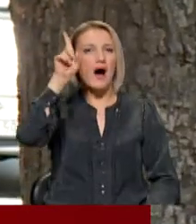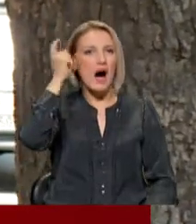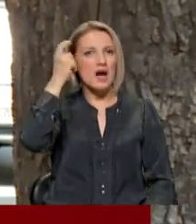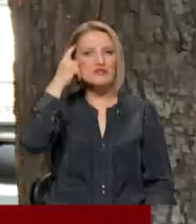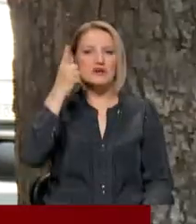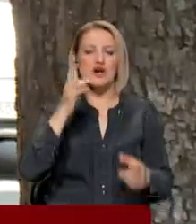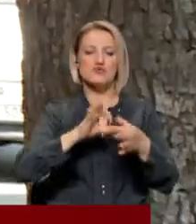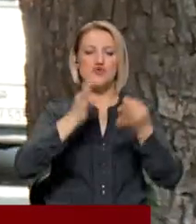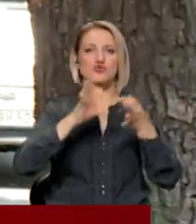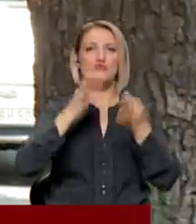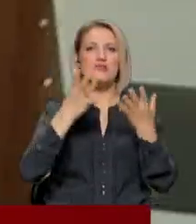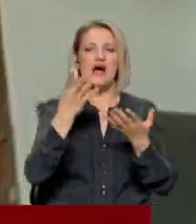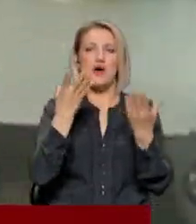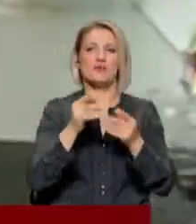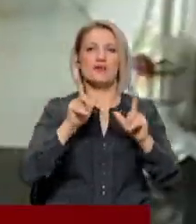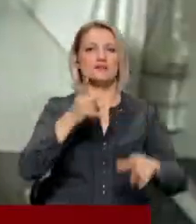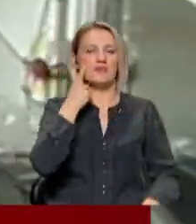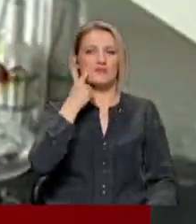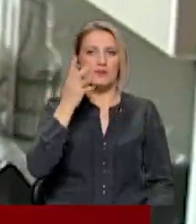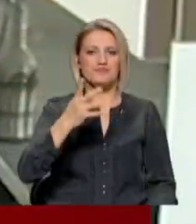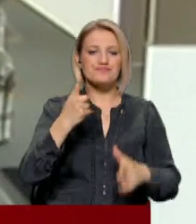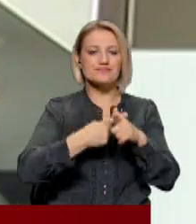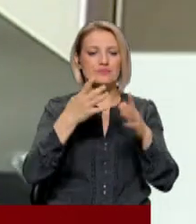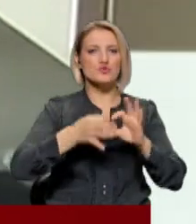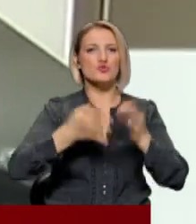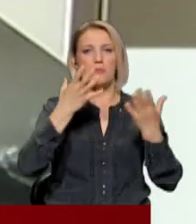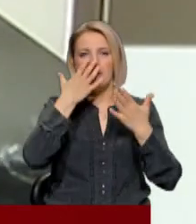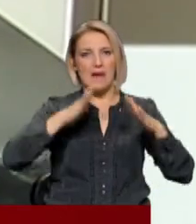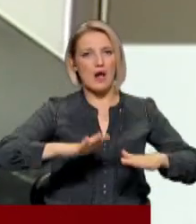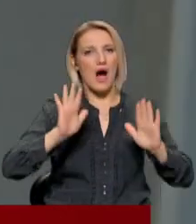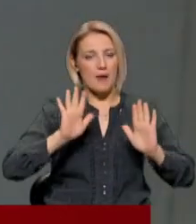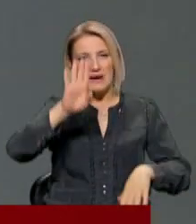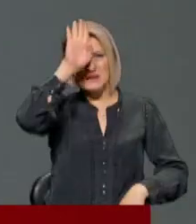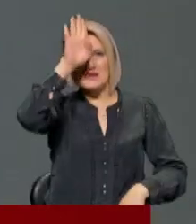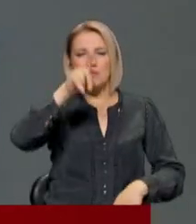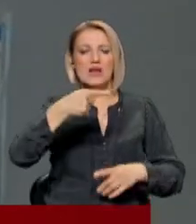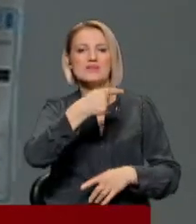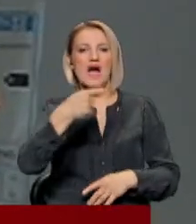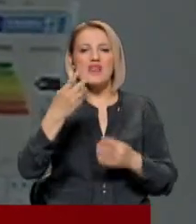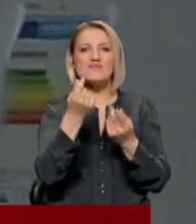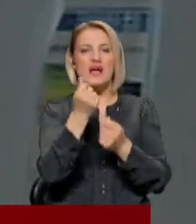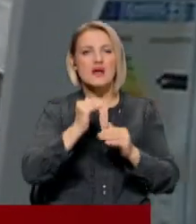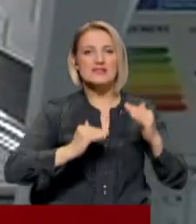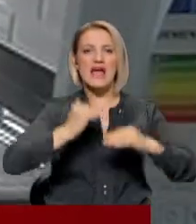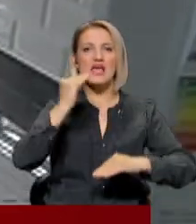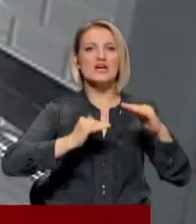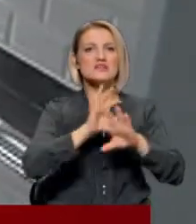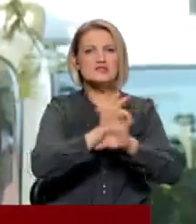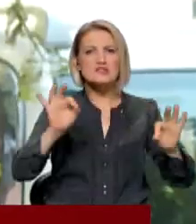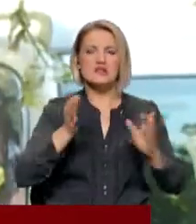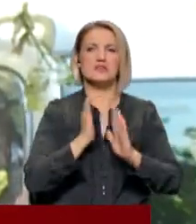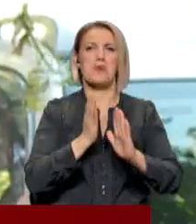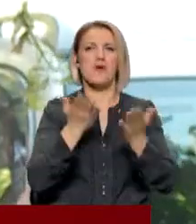çözümler üretmesi lazım devletin. Kiracılar çözüm bekliyor ama özellikle İstanbul'da daire fiyatlarındaki dengesizlik